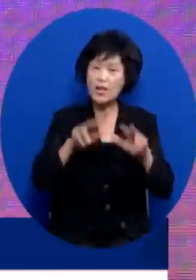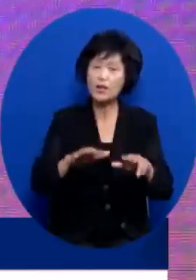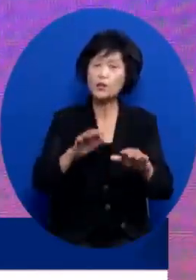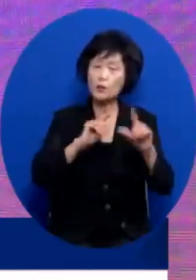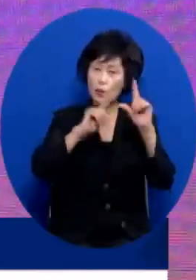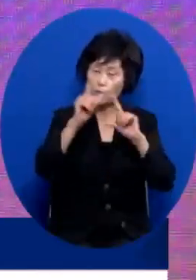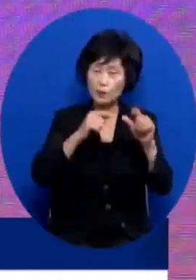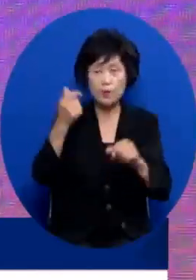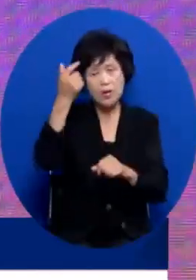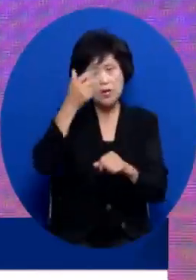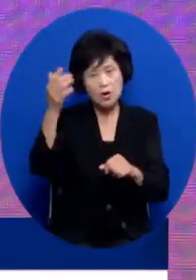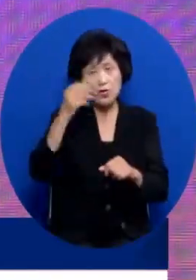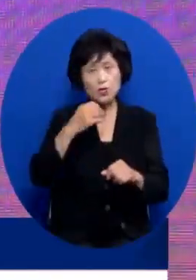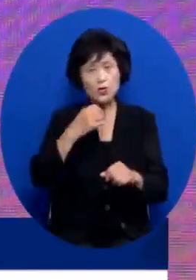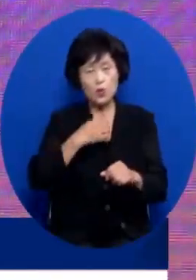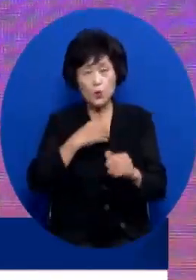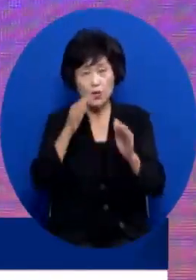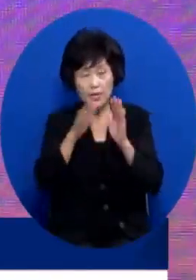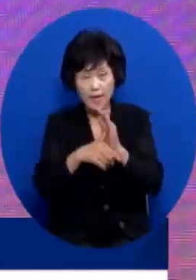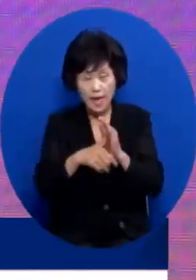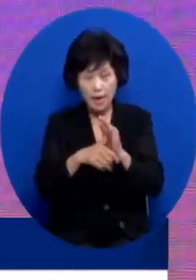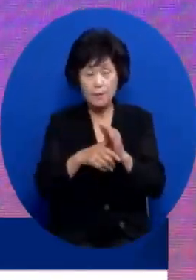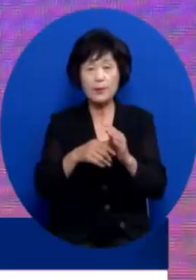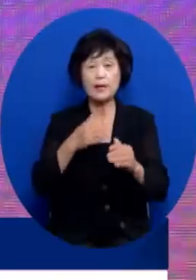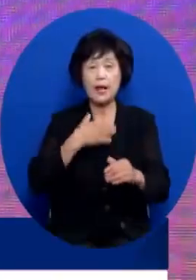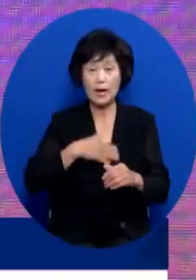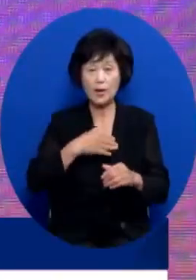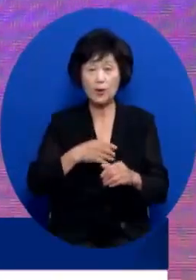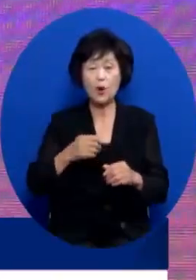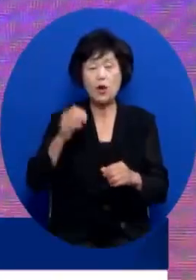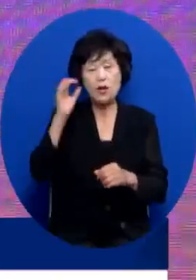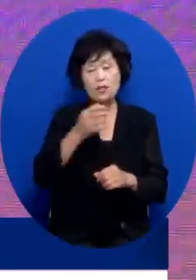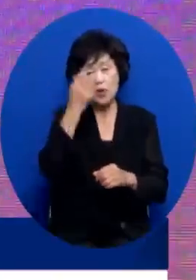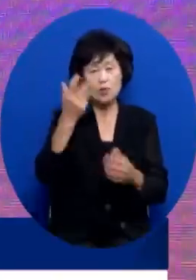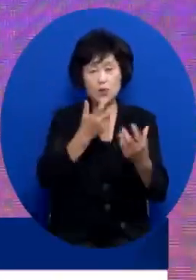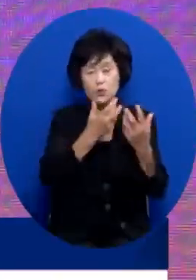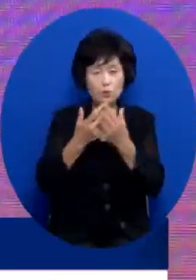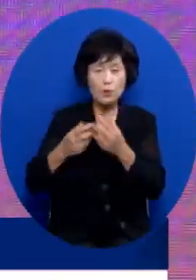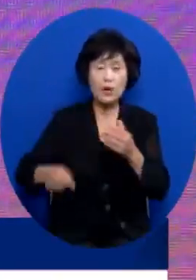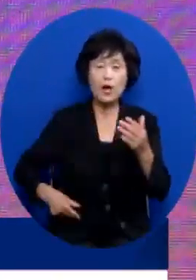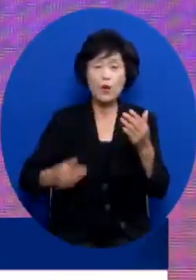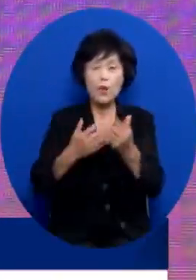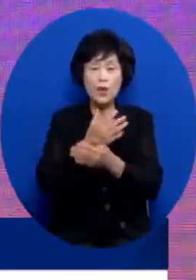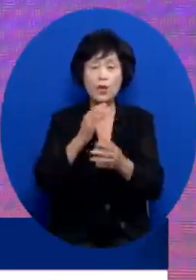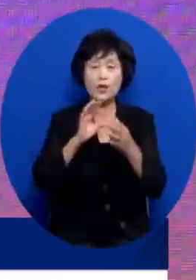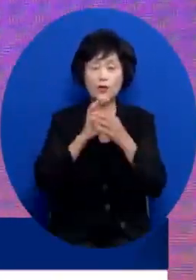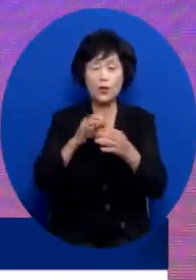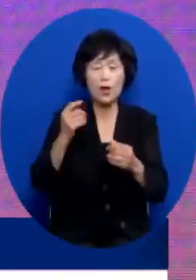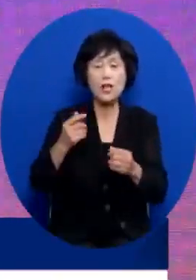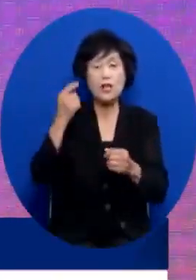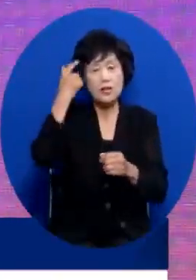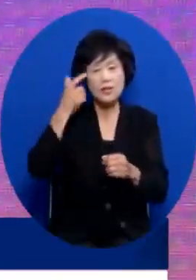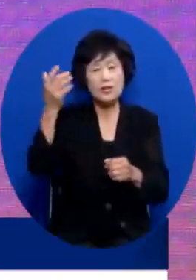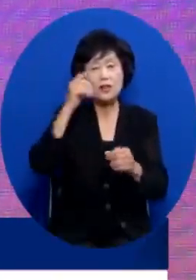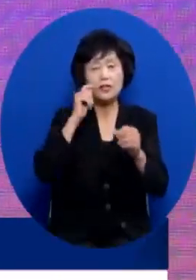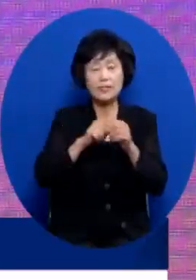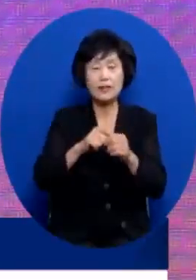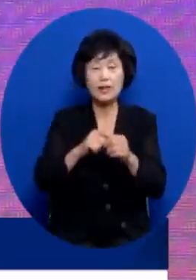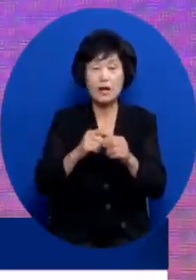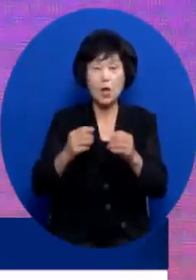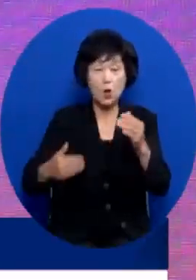위기임을 자각하고 성령 충만과 회개를 통한 영적각성 운동을 선포한다.